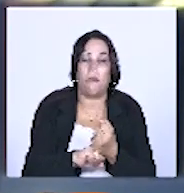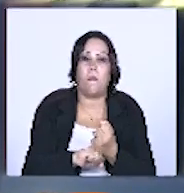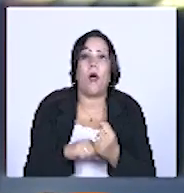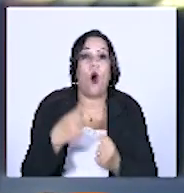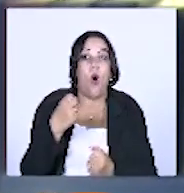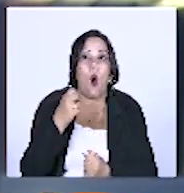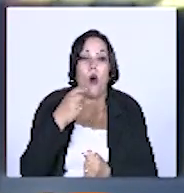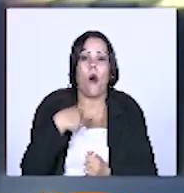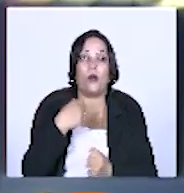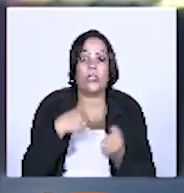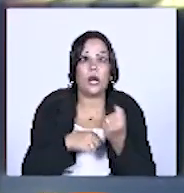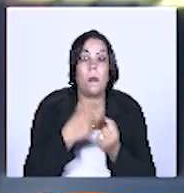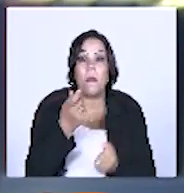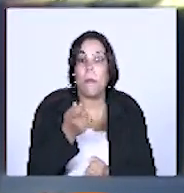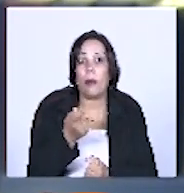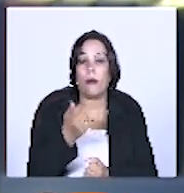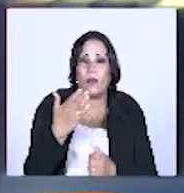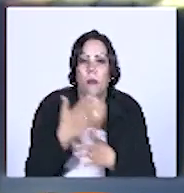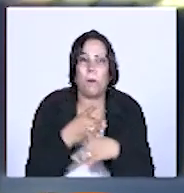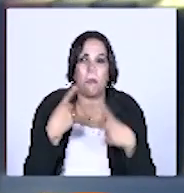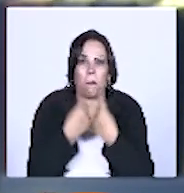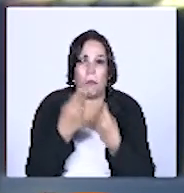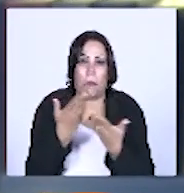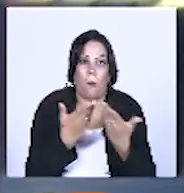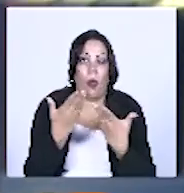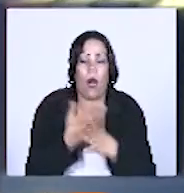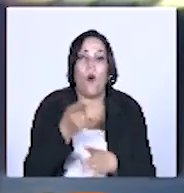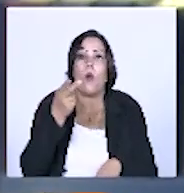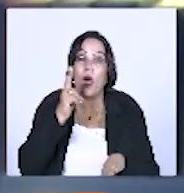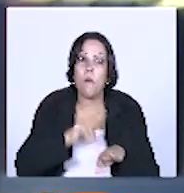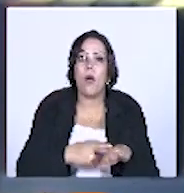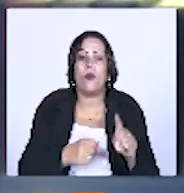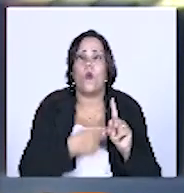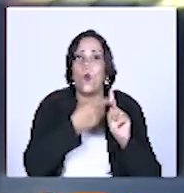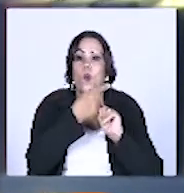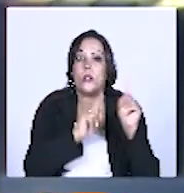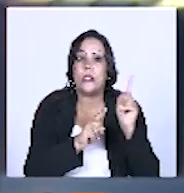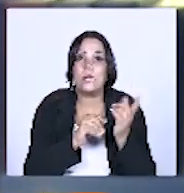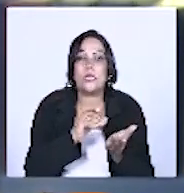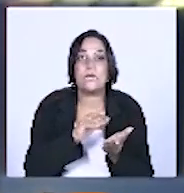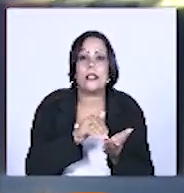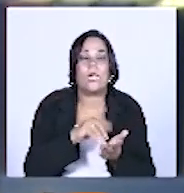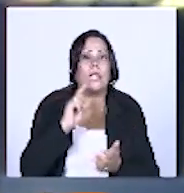كمان شويه عن الموضوع ده ايضا وزير التموين